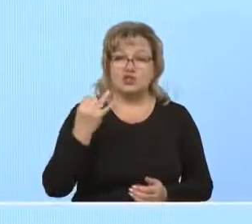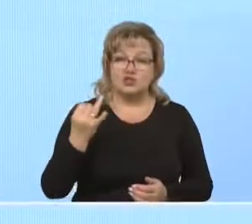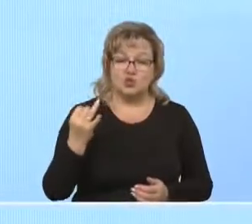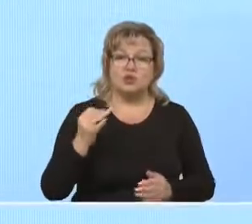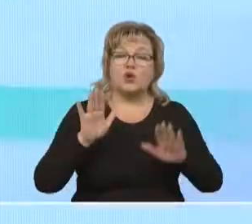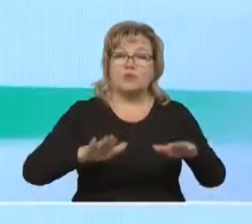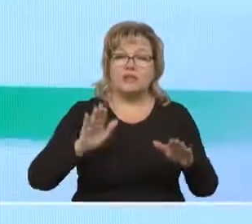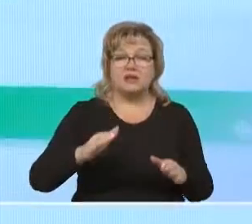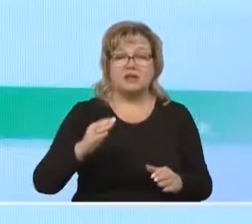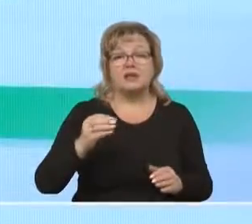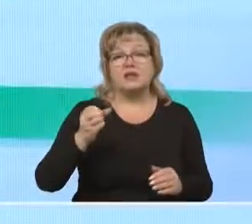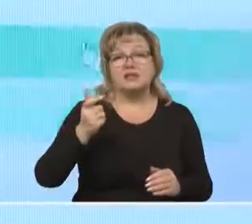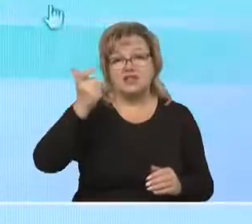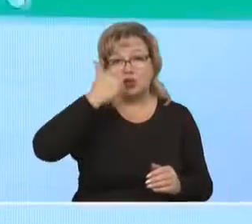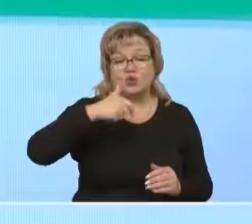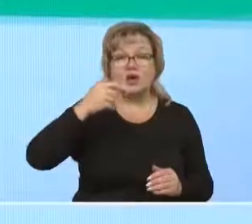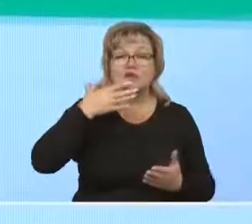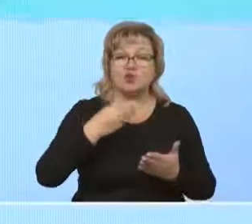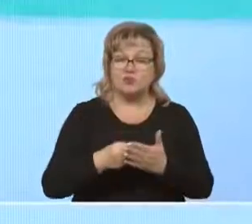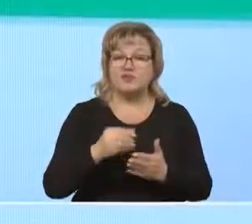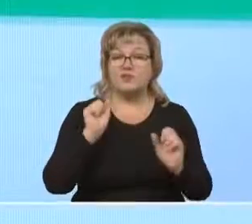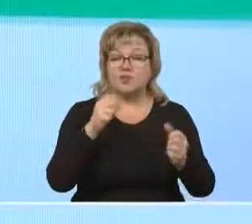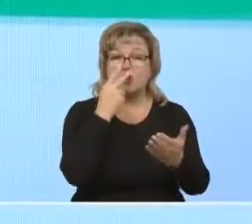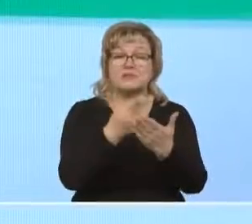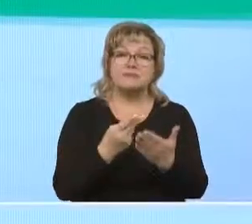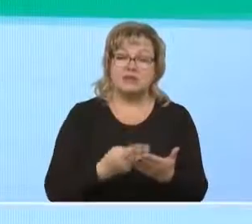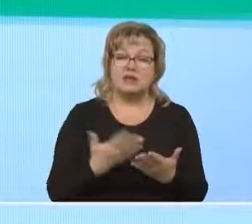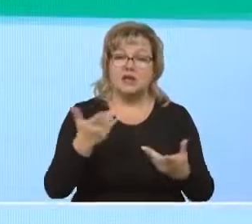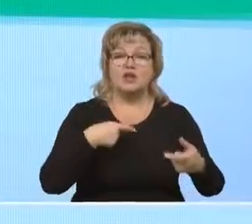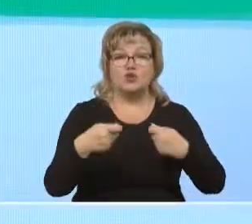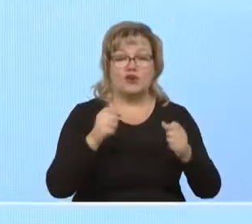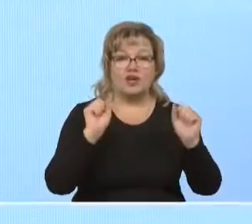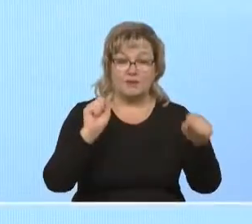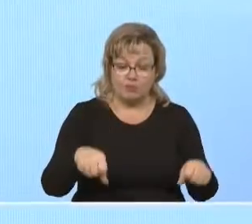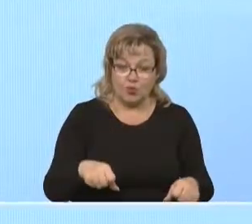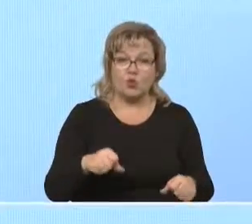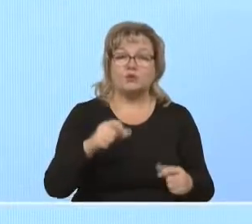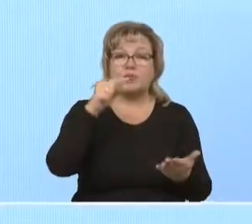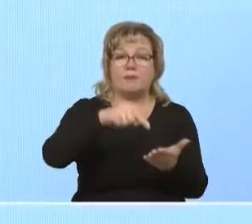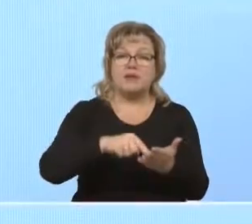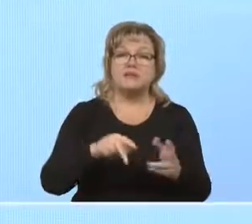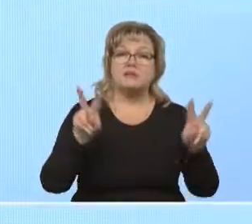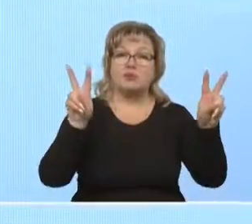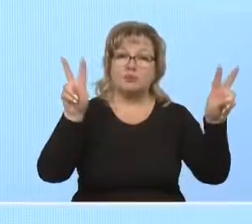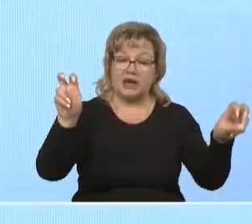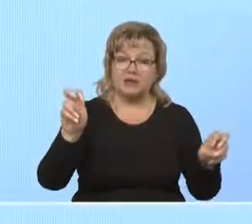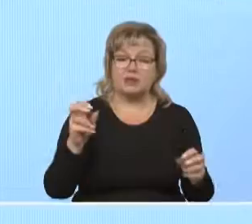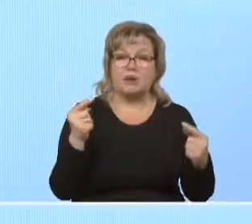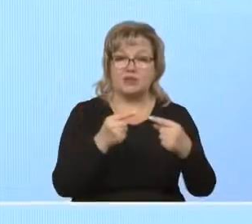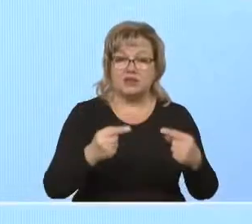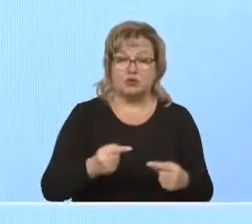объектов интеллектуальной собственности. Здесь можно посмотреть, какие товары могут выпускаться под определенным брендом. Например, во